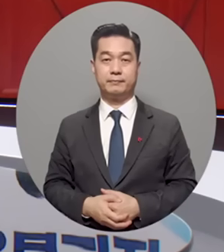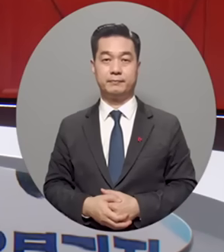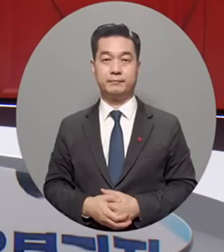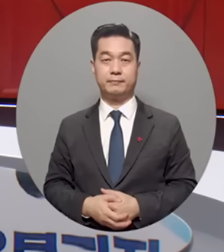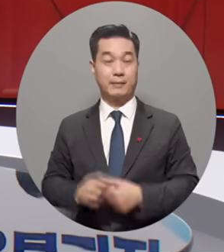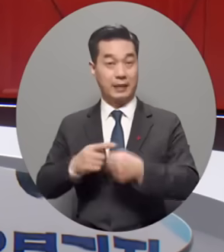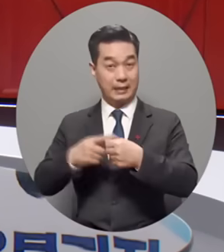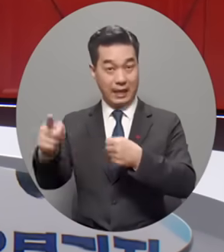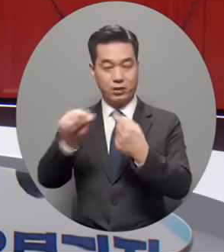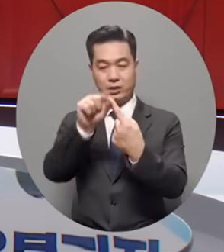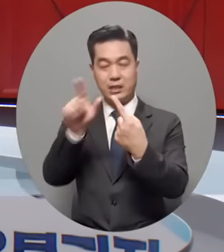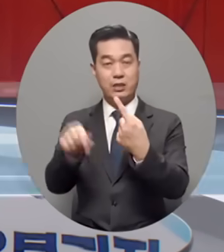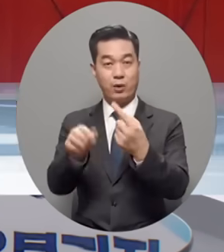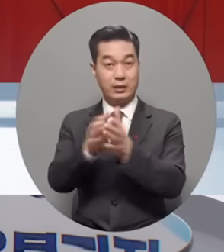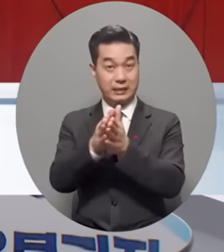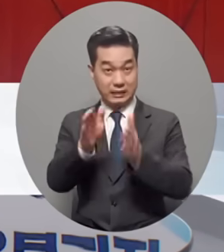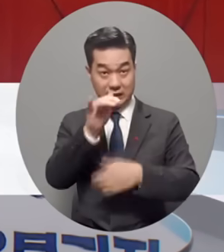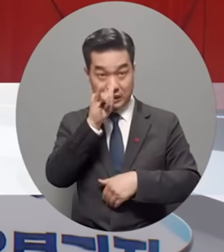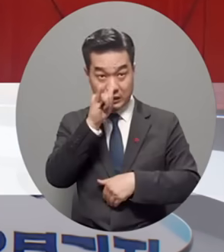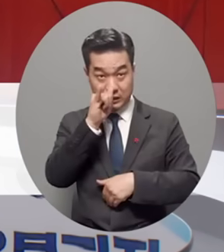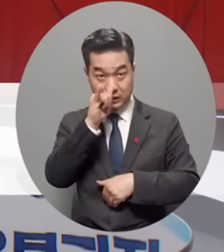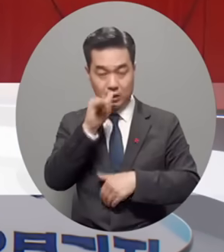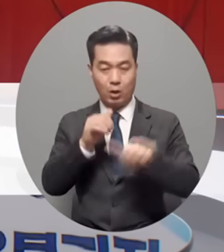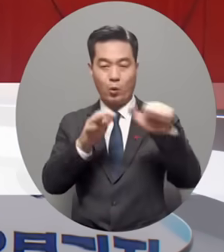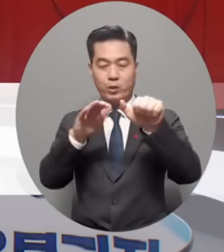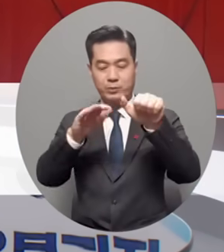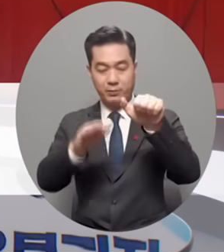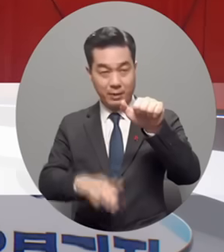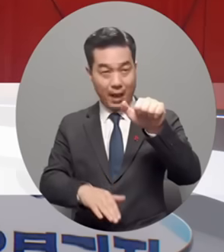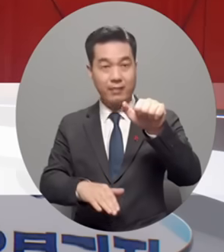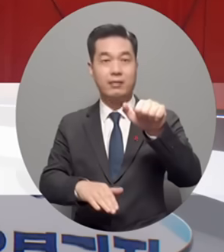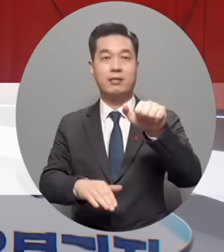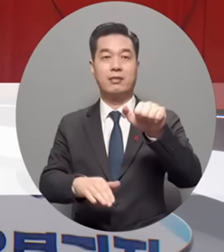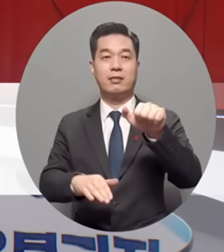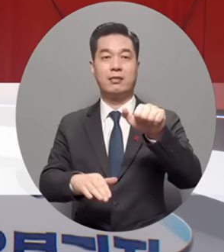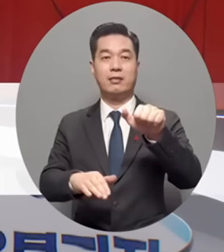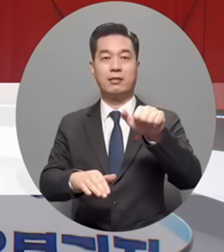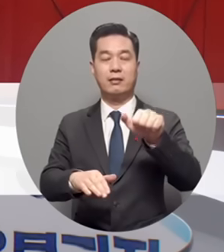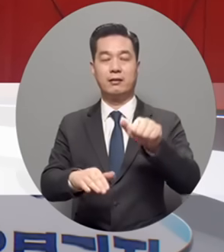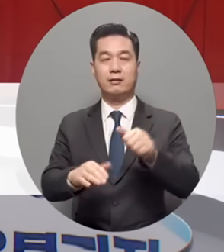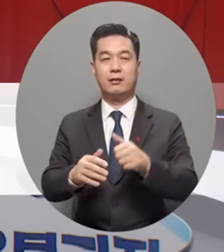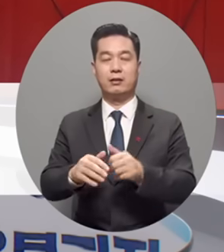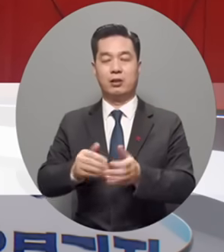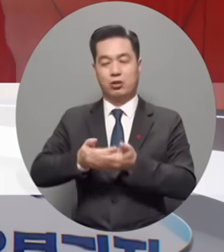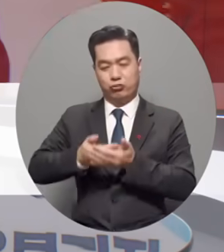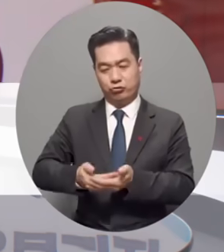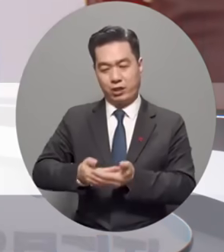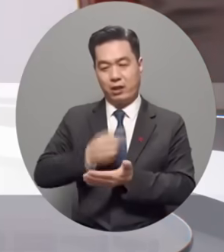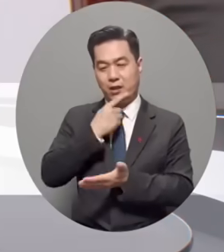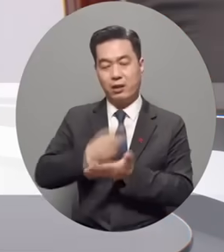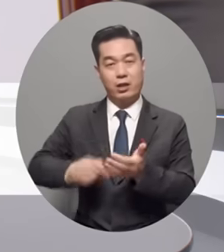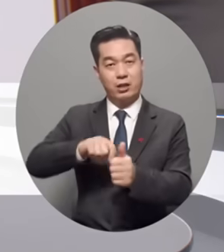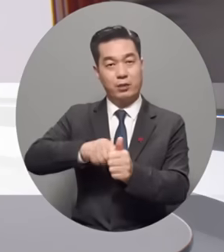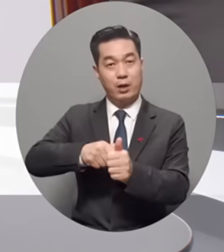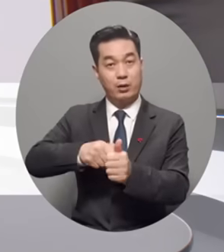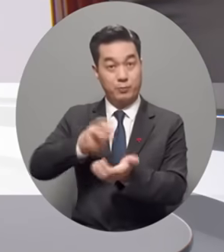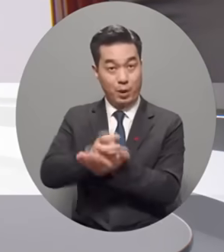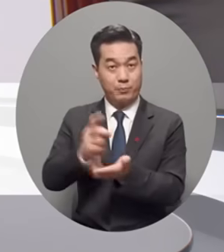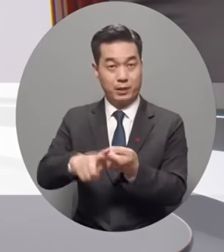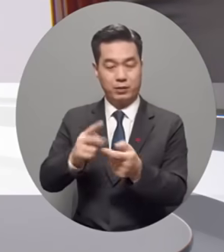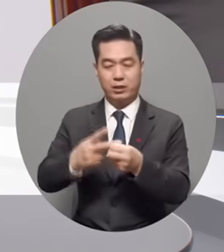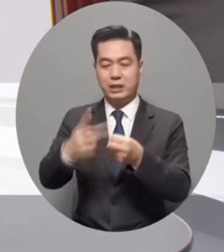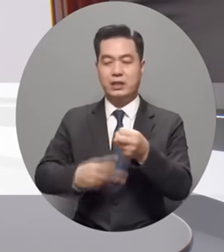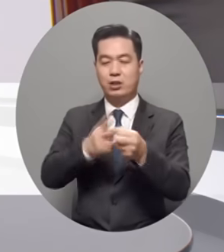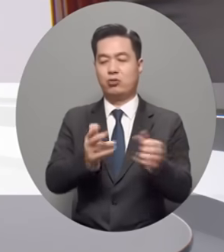내년 1월에 시행될 예정이었던 50인 미만 사업장에 대한 중대재해처벌법의 적용이 2년 더 유예될 것으로